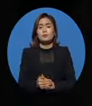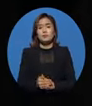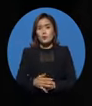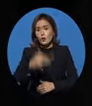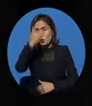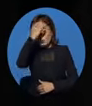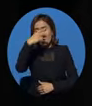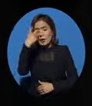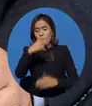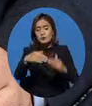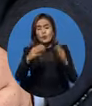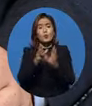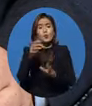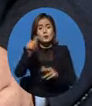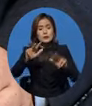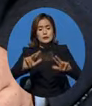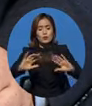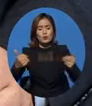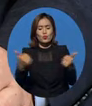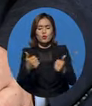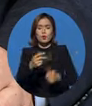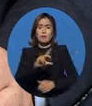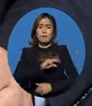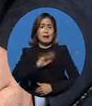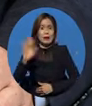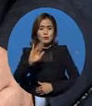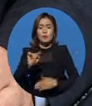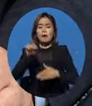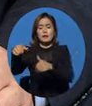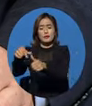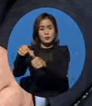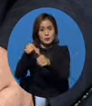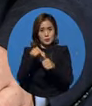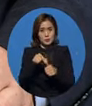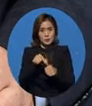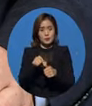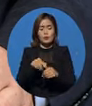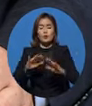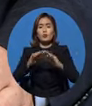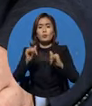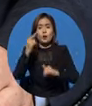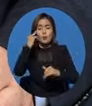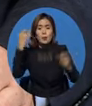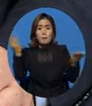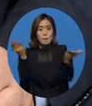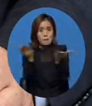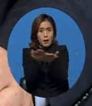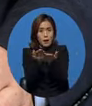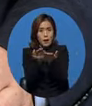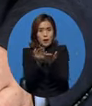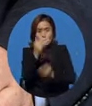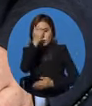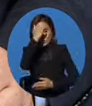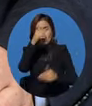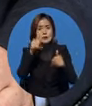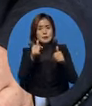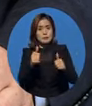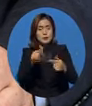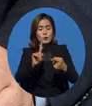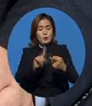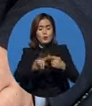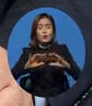윤리 감사원장은 현직 국회의원이 아니고 외부 인사를 영입하게 씁니까 국민의 눈높이에서 윤리 심판 온